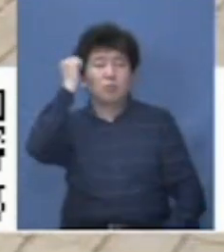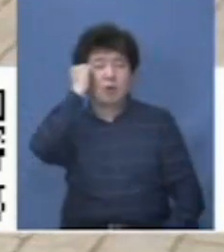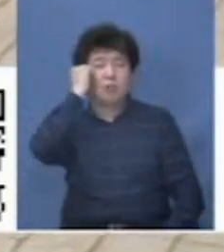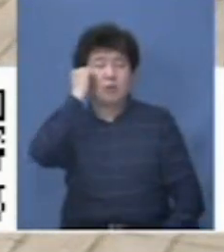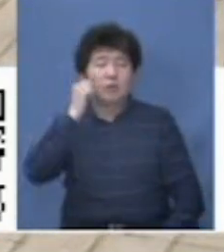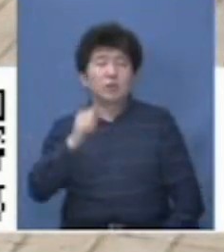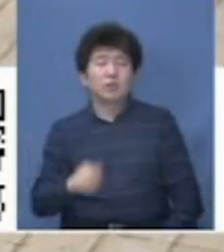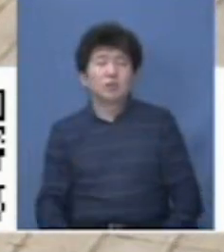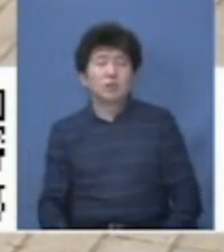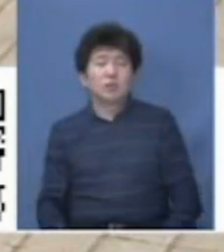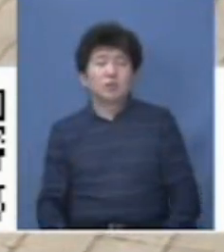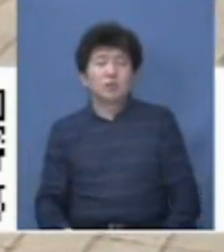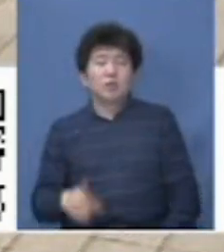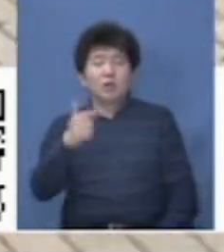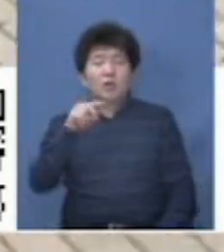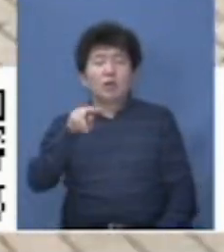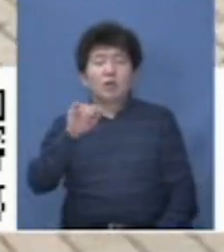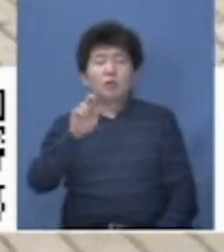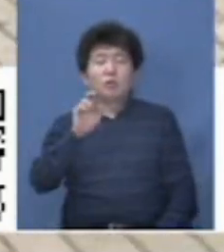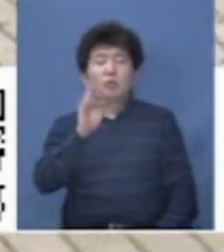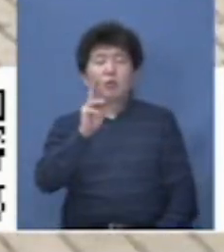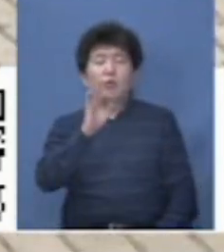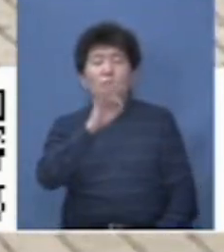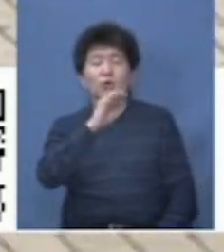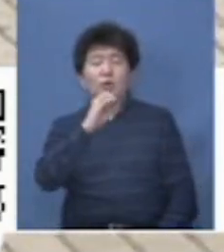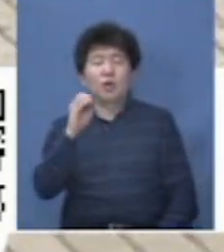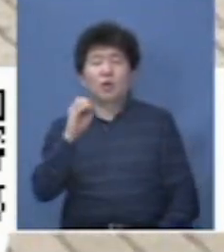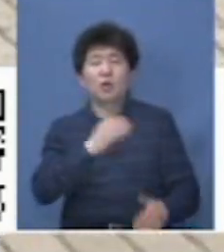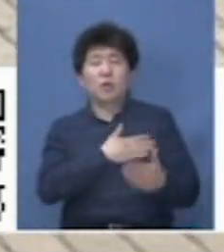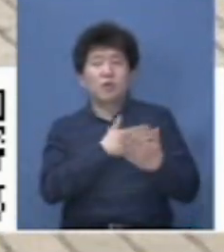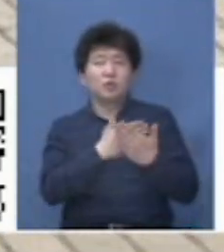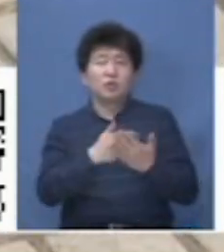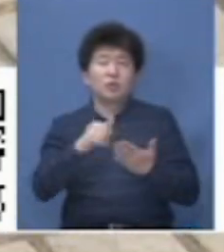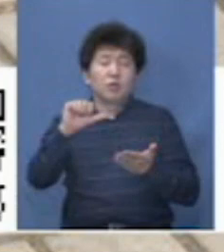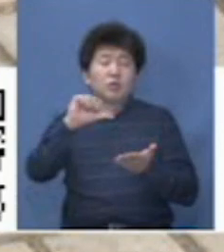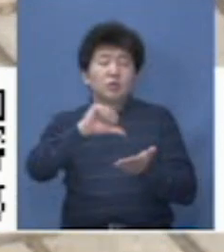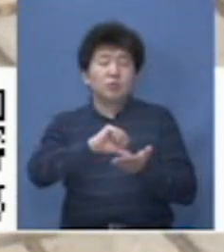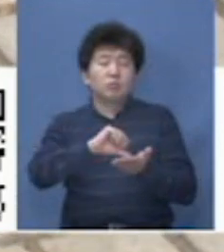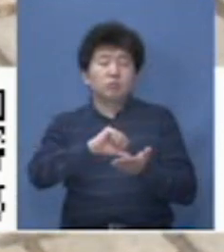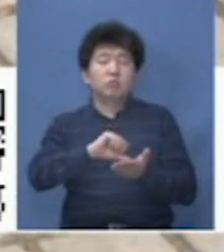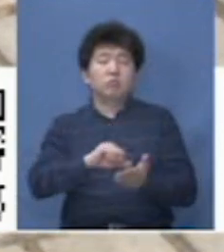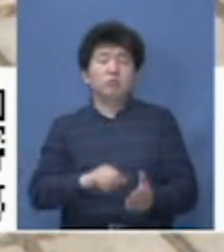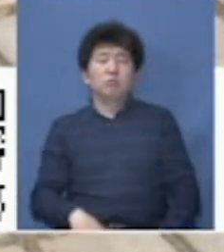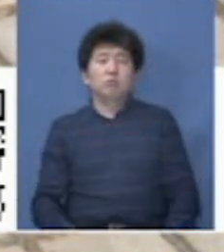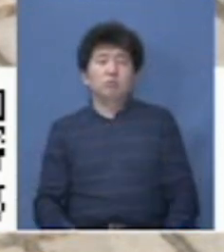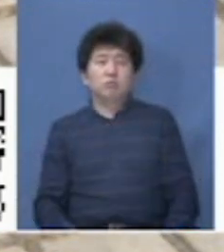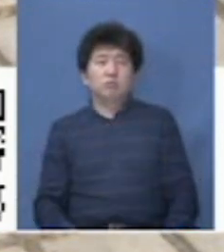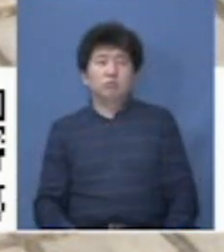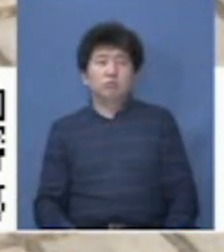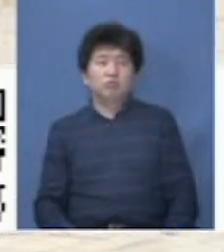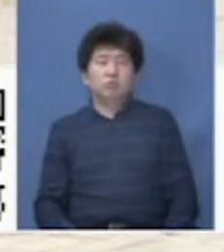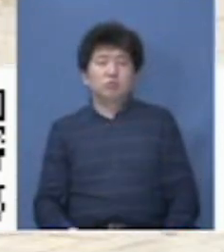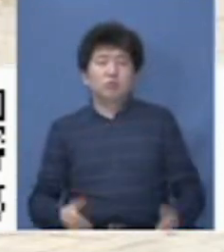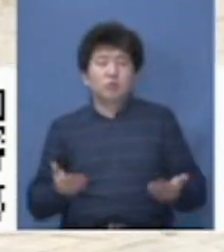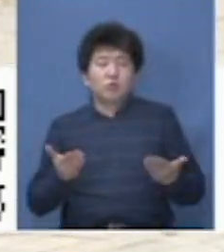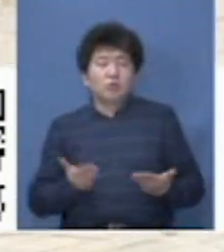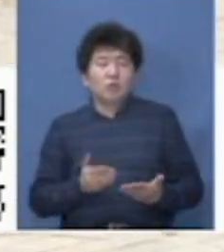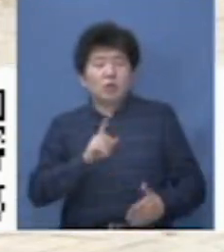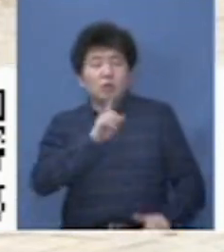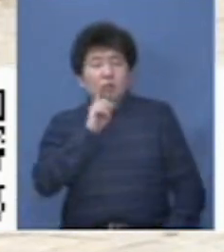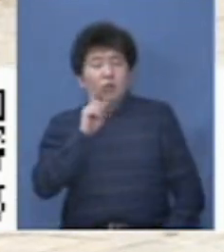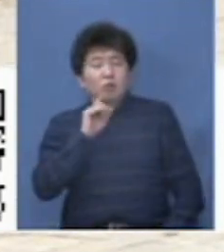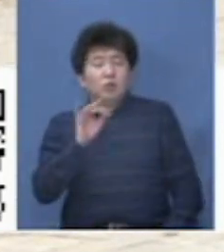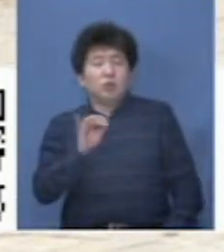монументов. Так, в поселке Глубокое в субботниках принимают активное участие представители исполнительной власти, жители, молодежь и